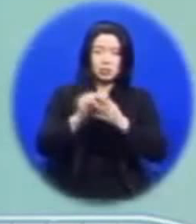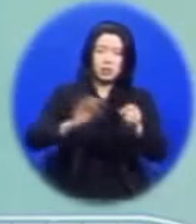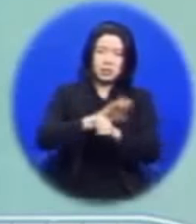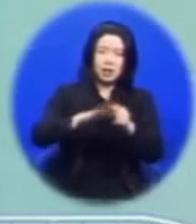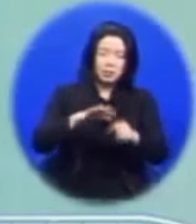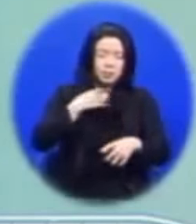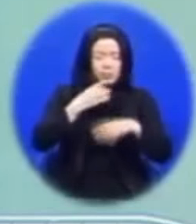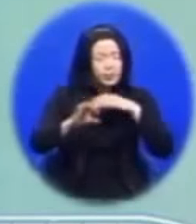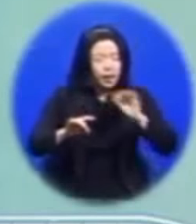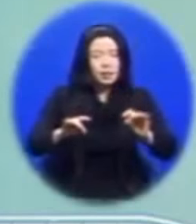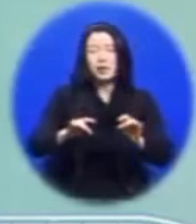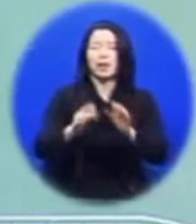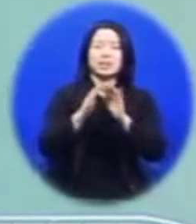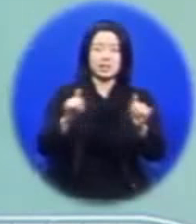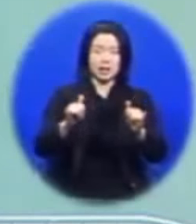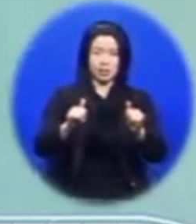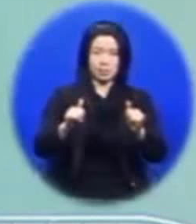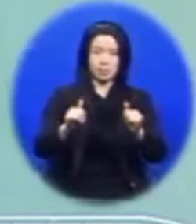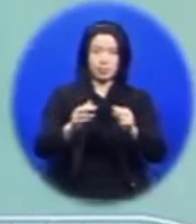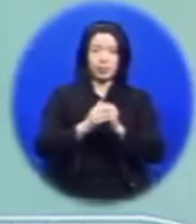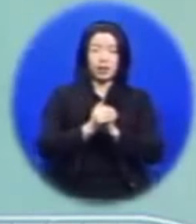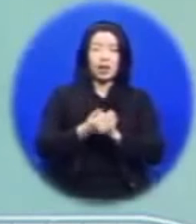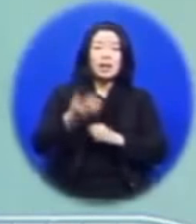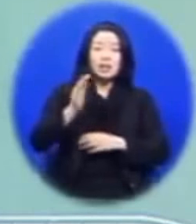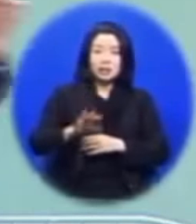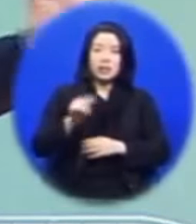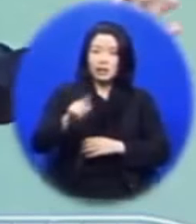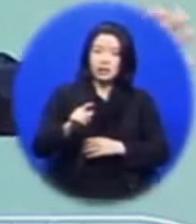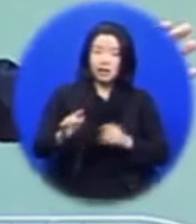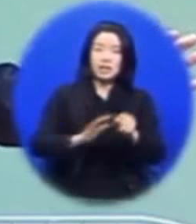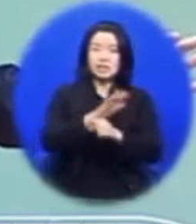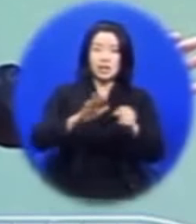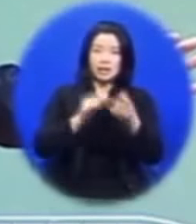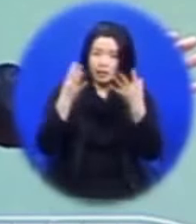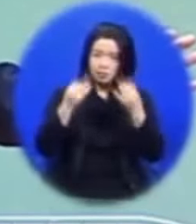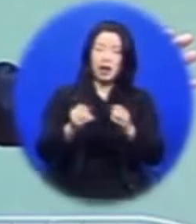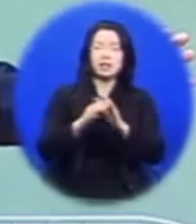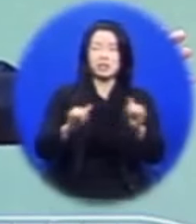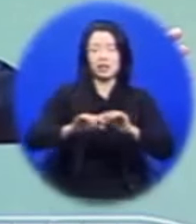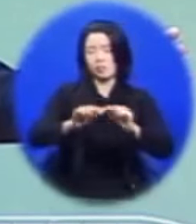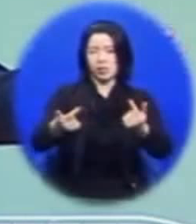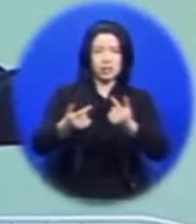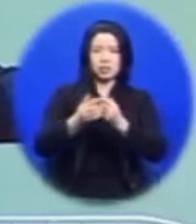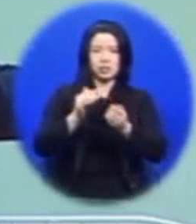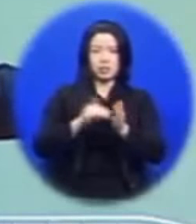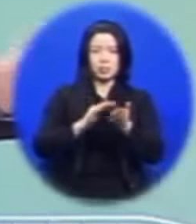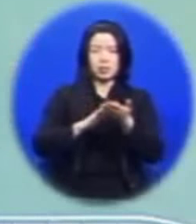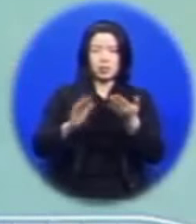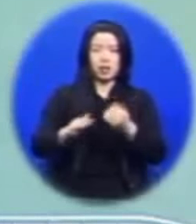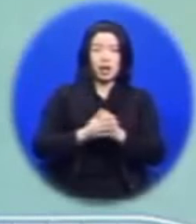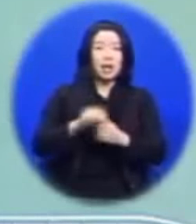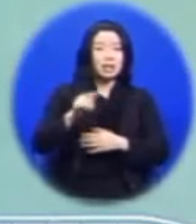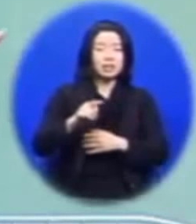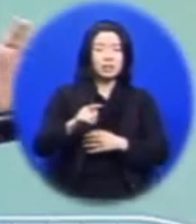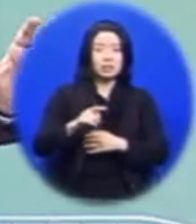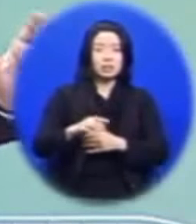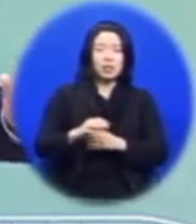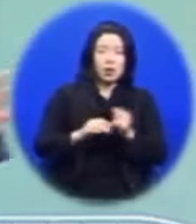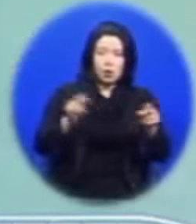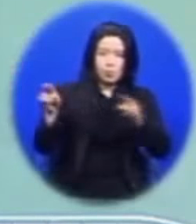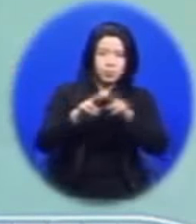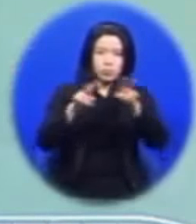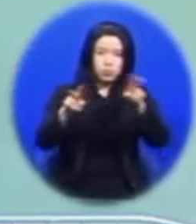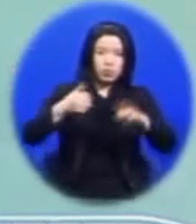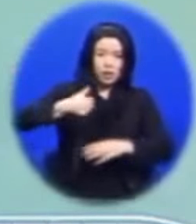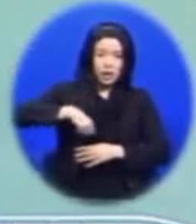갈망하던 사람이긴 했어요 그러나 그가 사랑이 많은 사람은 아닙니다 그는 우리의 아들이라는